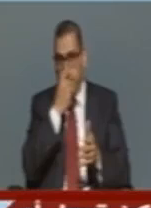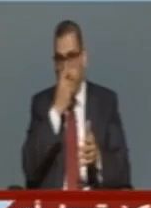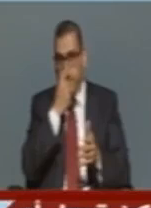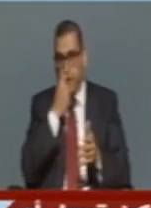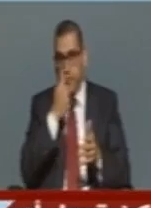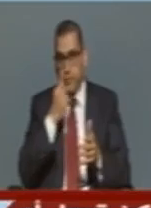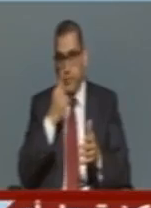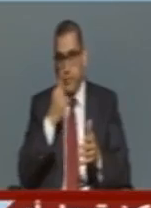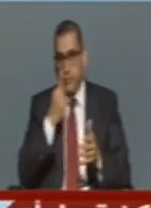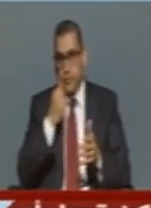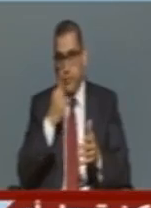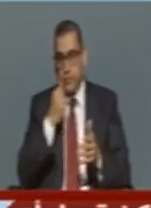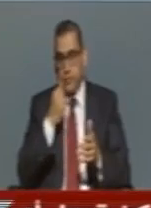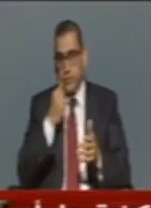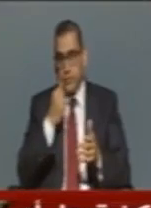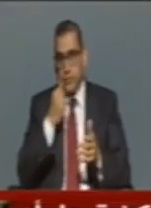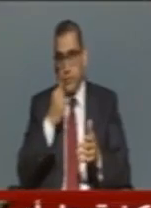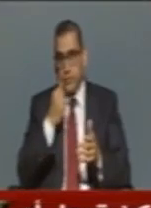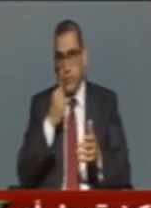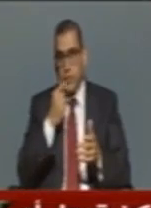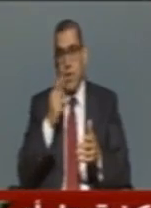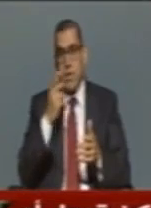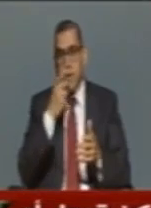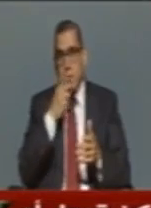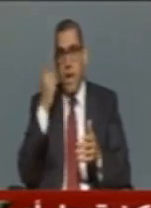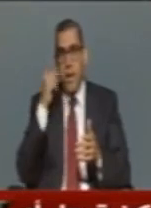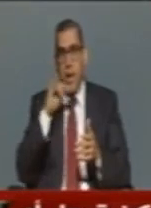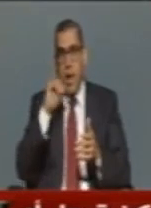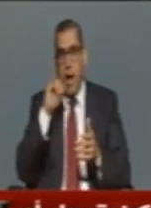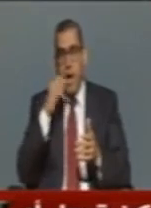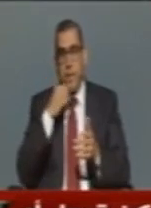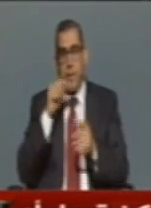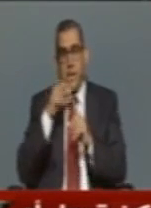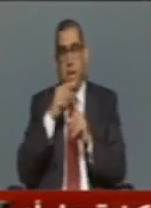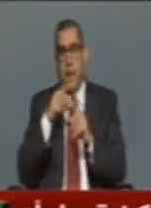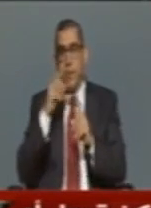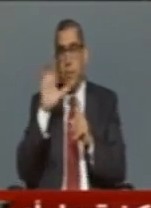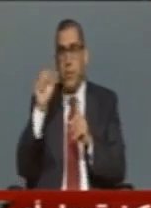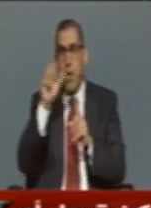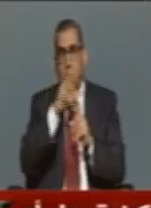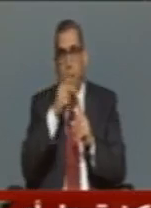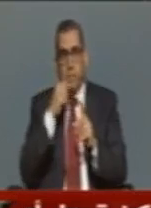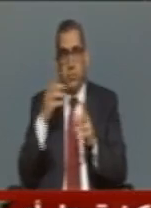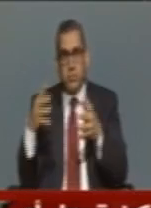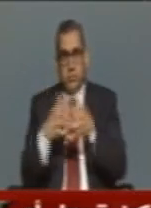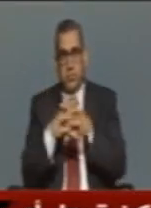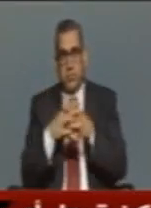يعني اللغات الدوليه قول لي مثلا ايه. طب ساعدني بان انا